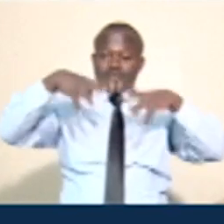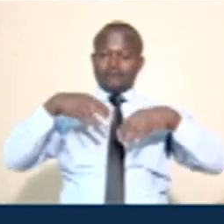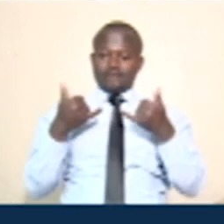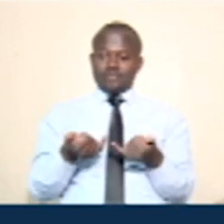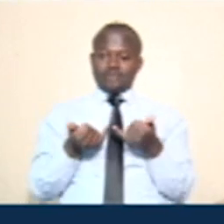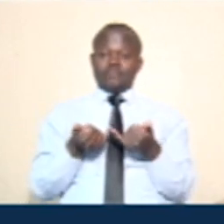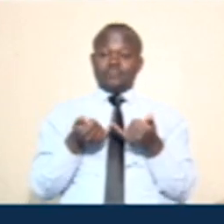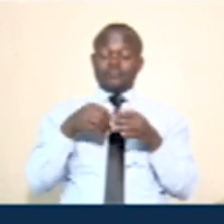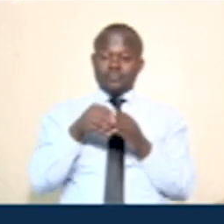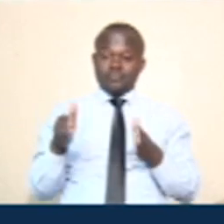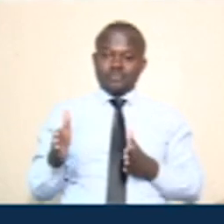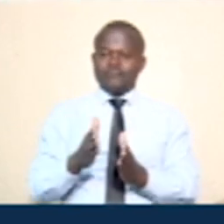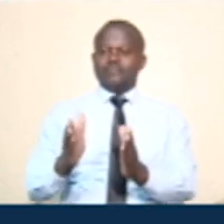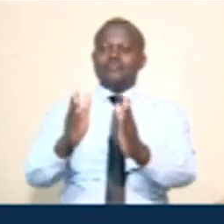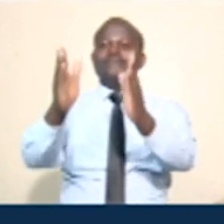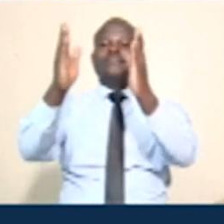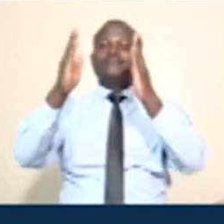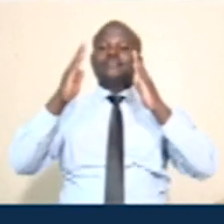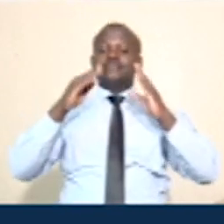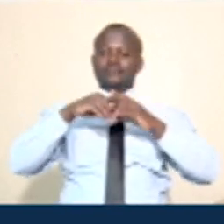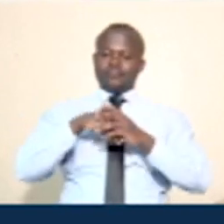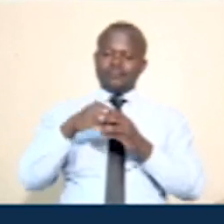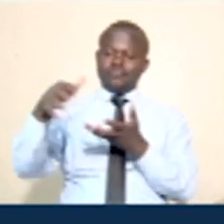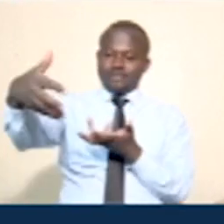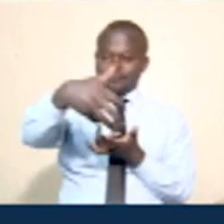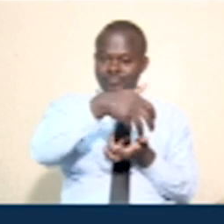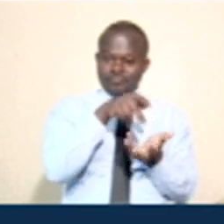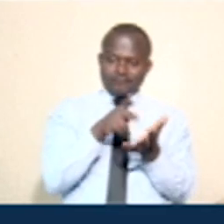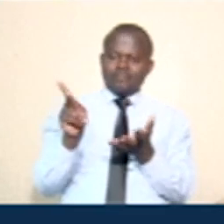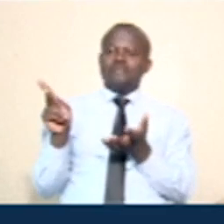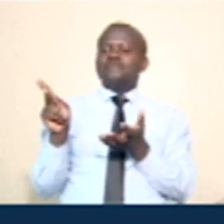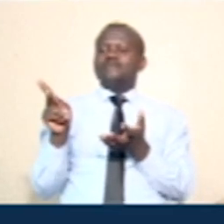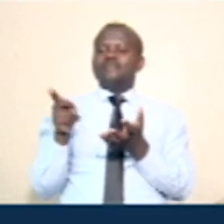uko bakiri mu mihanda bakiri mu guhaha amasoko